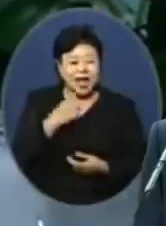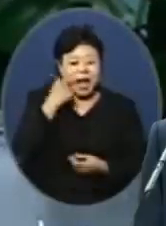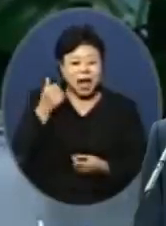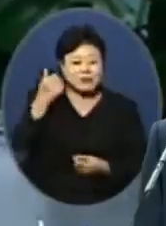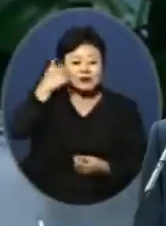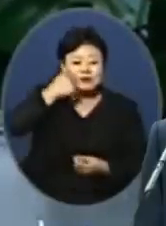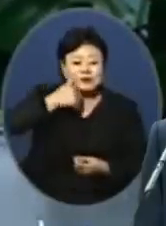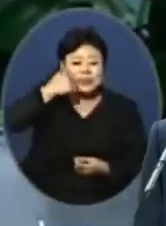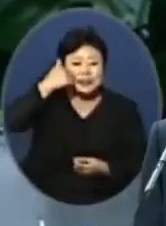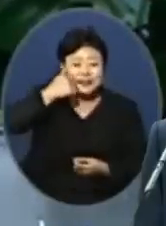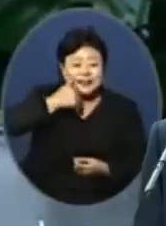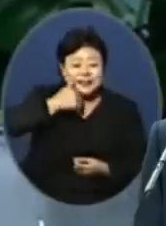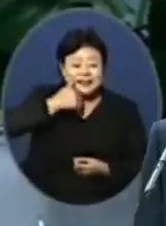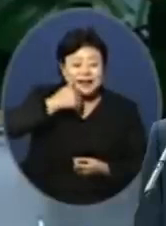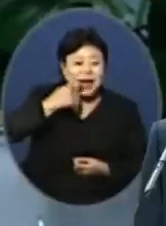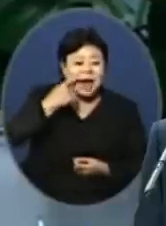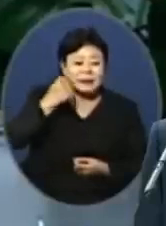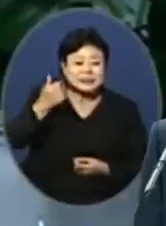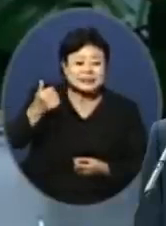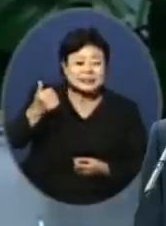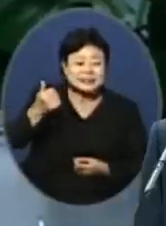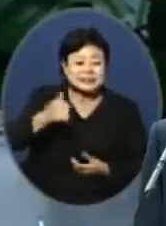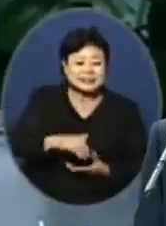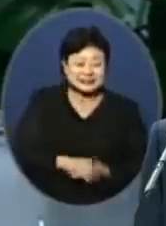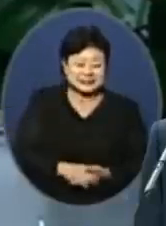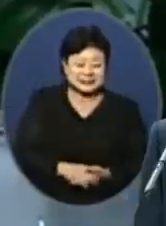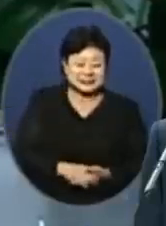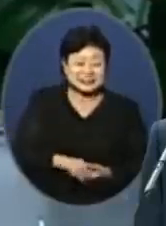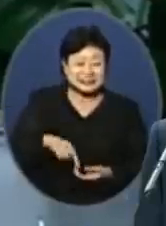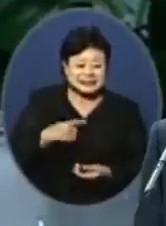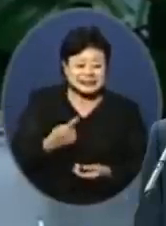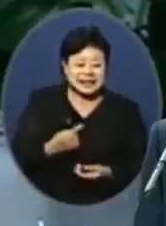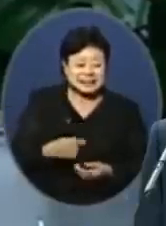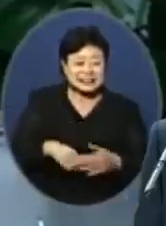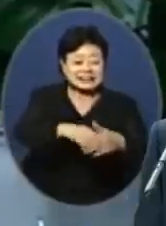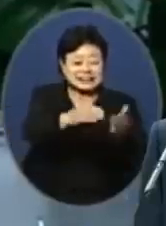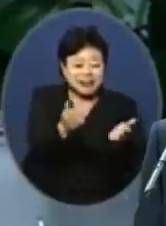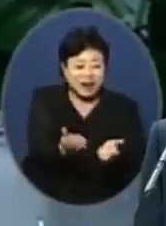아버지는 누구야? 아버지는 자기 지역의